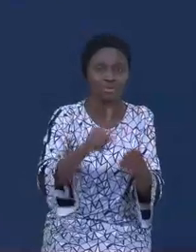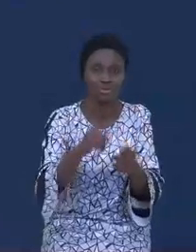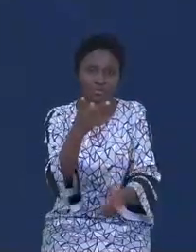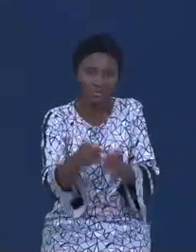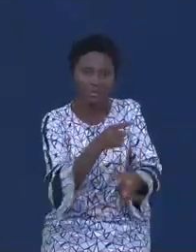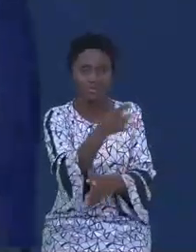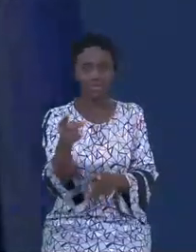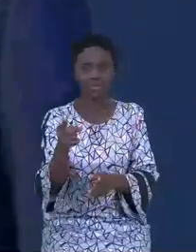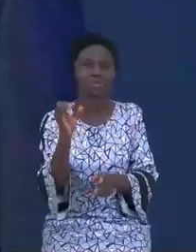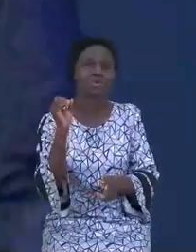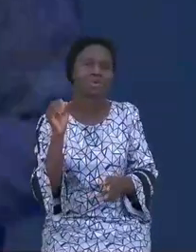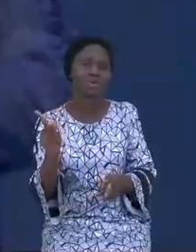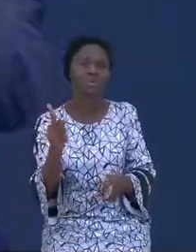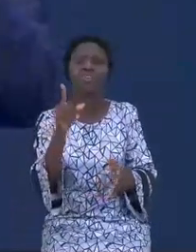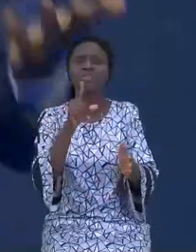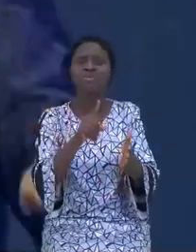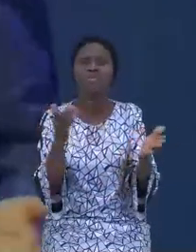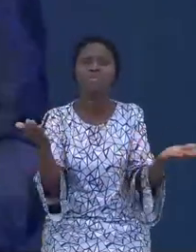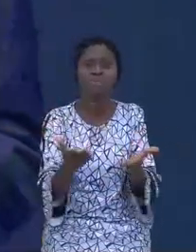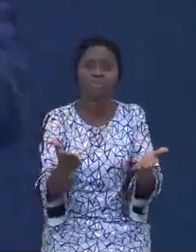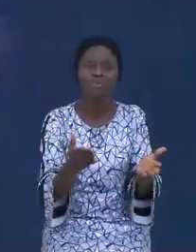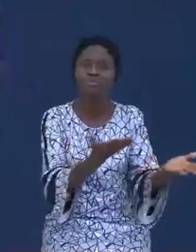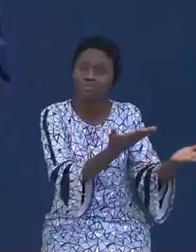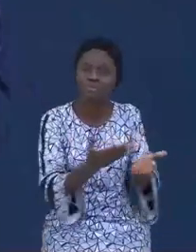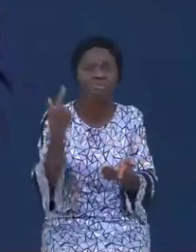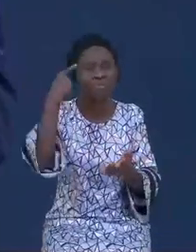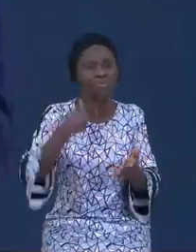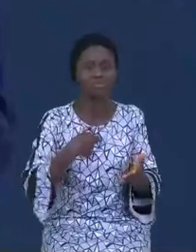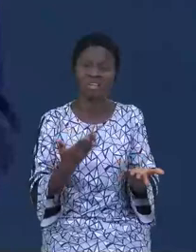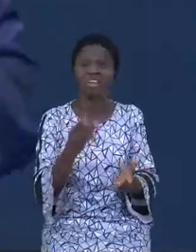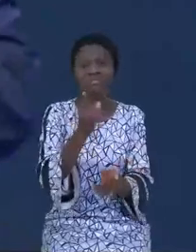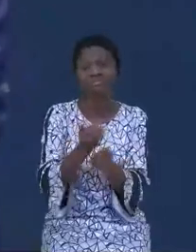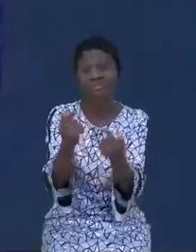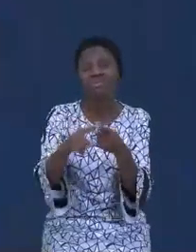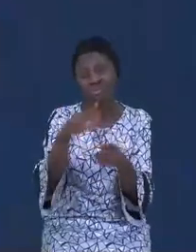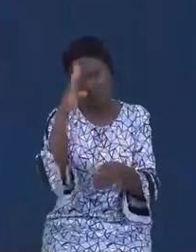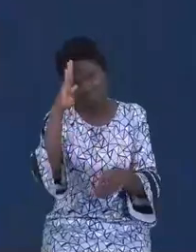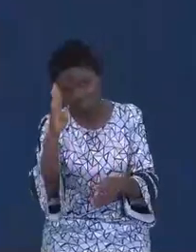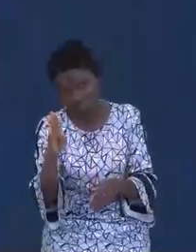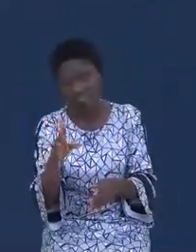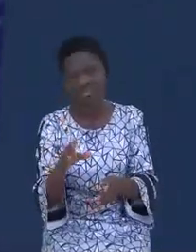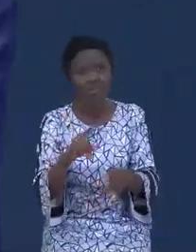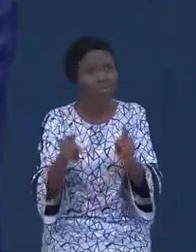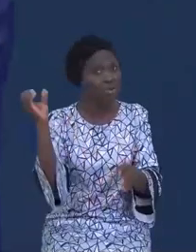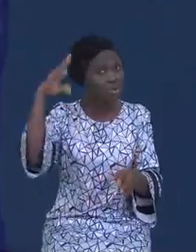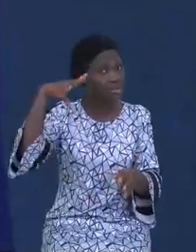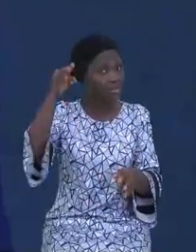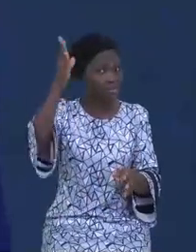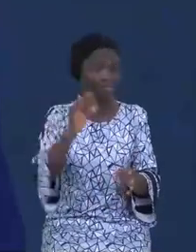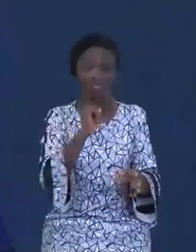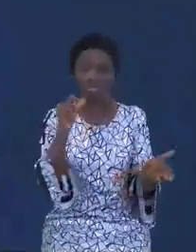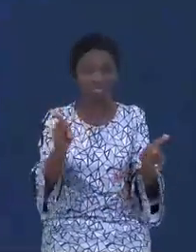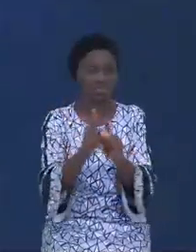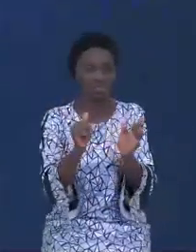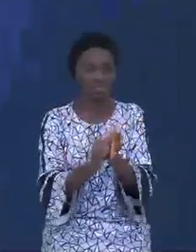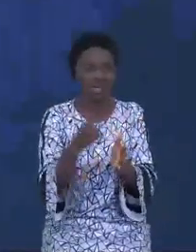d'accord. Qu'est-ce que tu m'as amené? Non, je suis venu, je vais te dire bonjour, bonsoir. La grâce n'est pas comme ça. La grâce de Dieu,